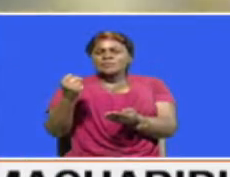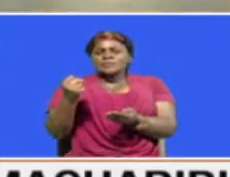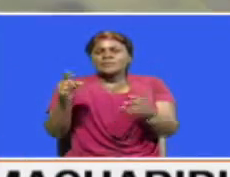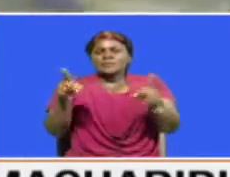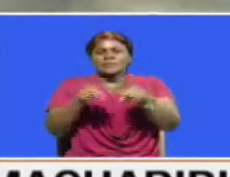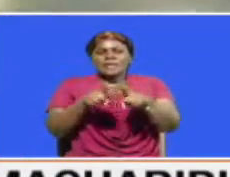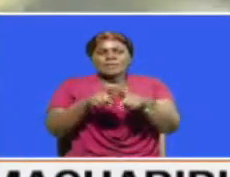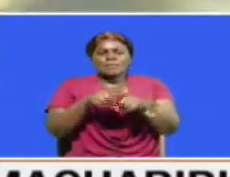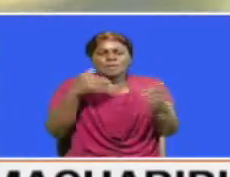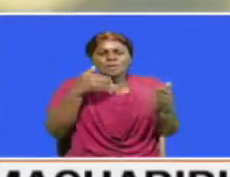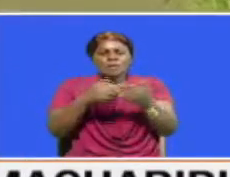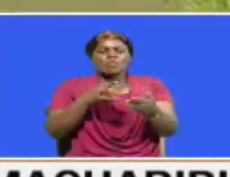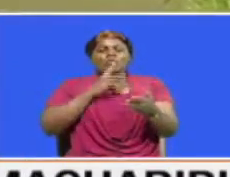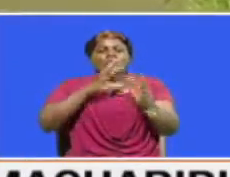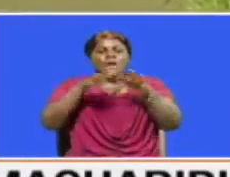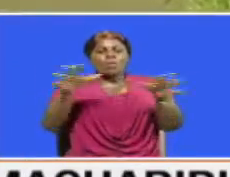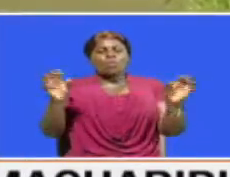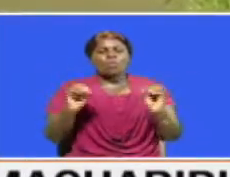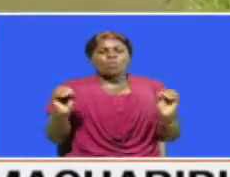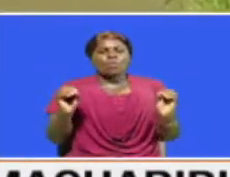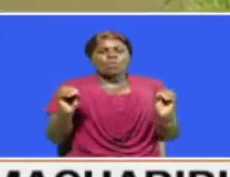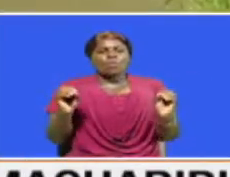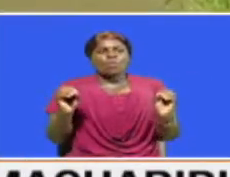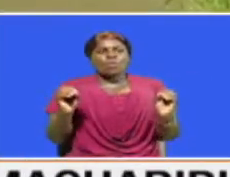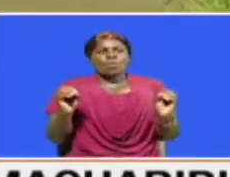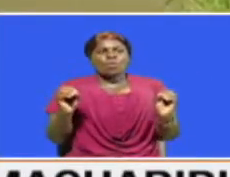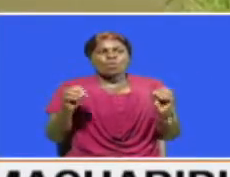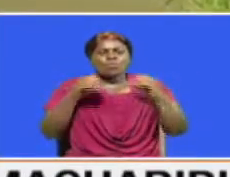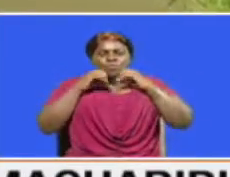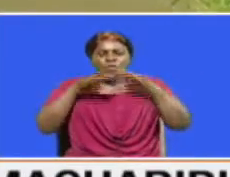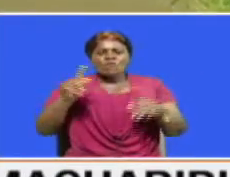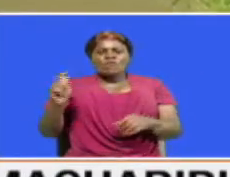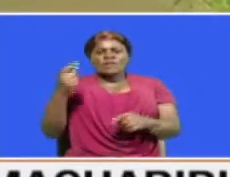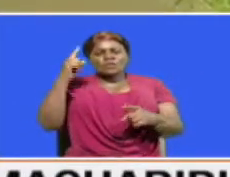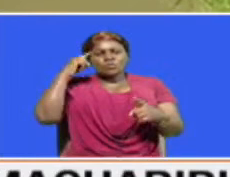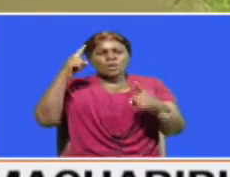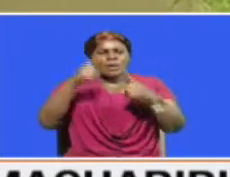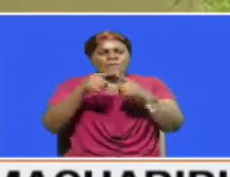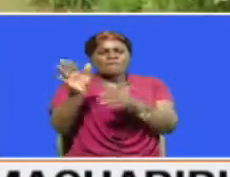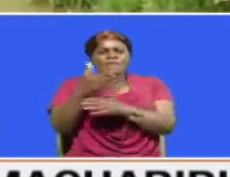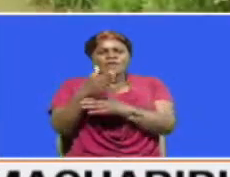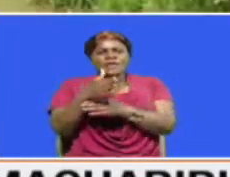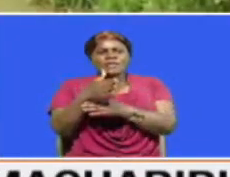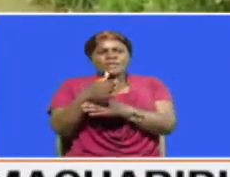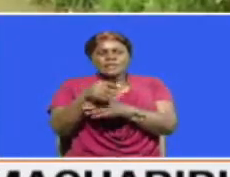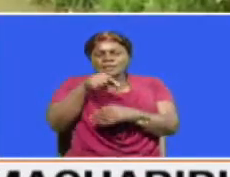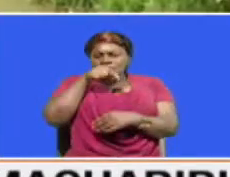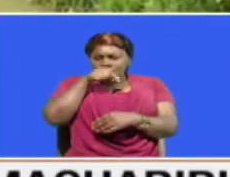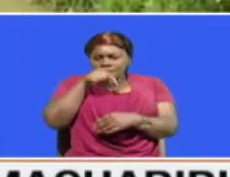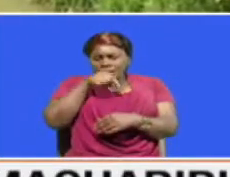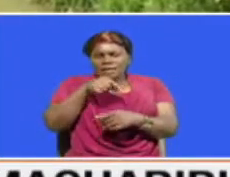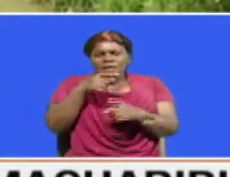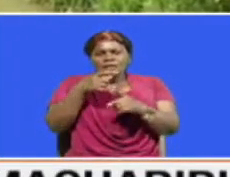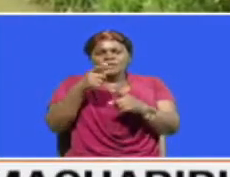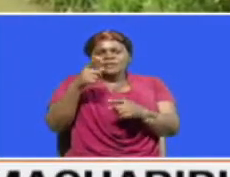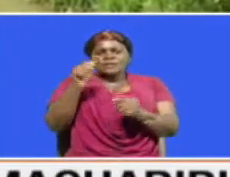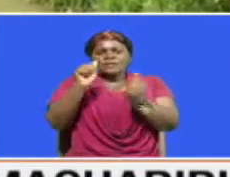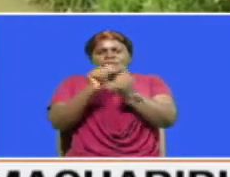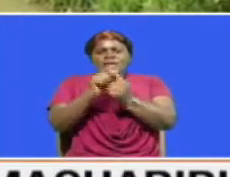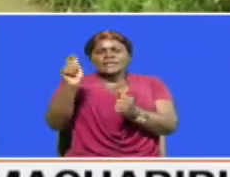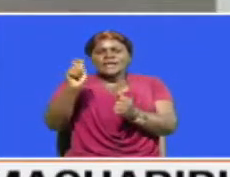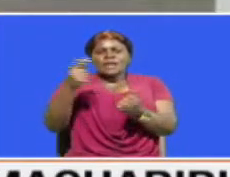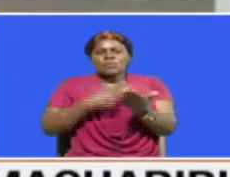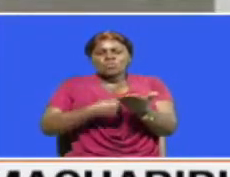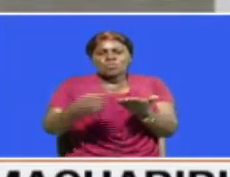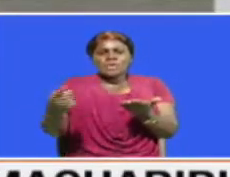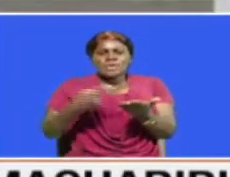Licha ya kutokuwa karibu na ziwa au bahari, ndilo gatuzi la kwanza kulenga kuuza samaki taifa la Italia, tani 10,000 kila